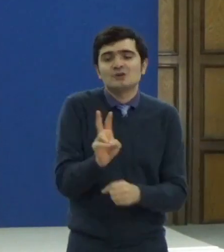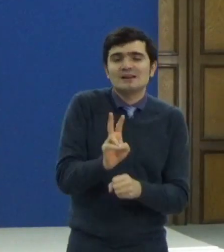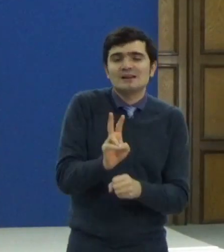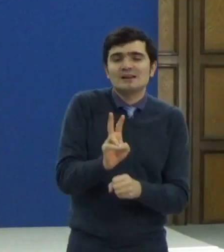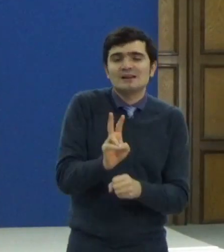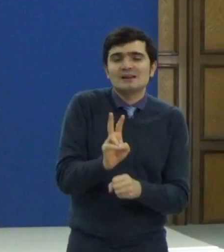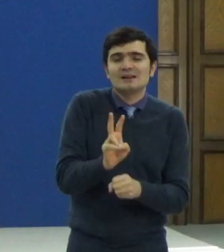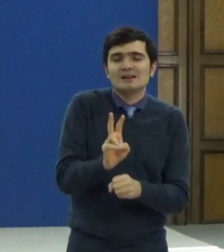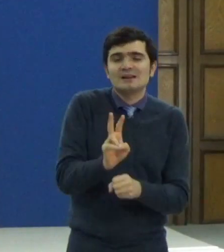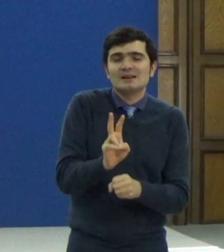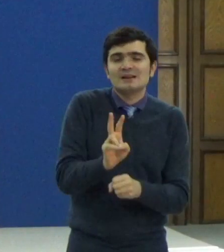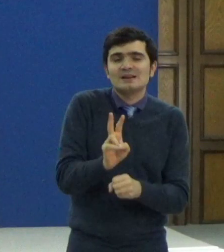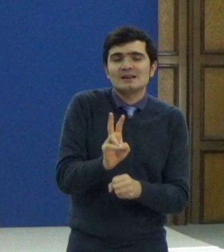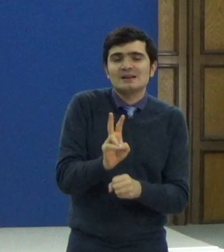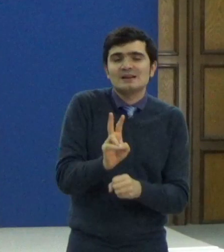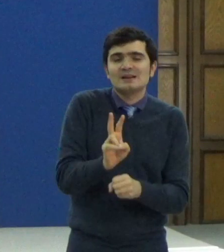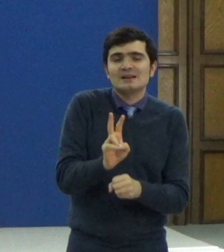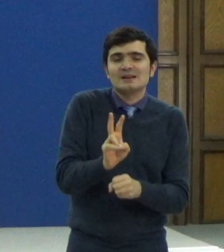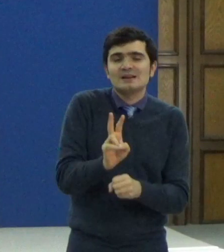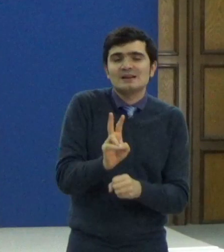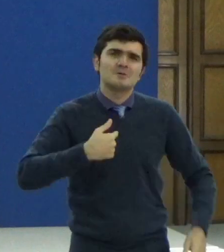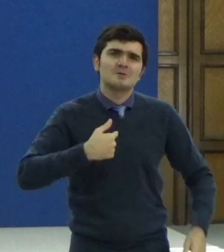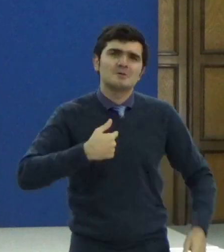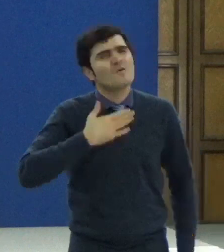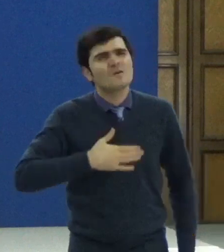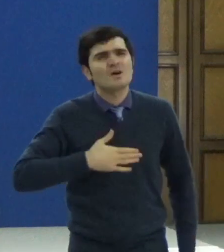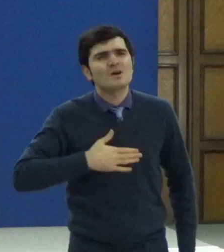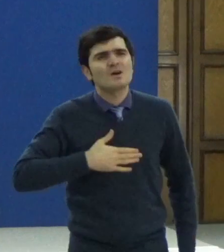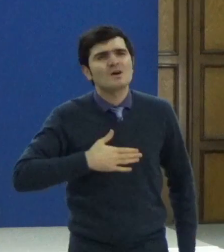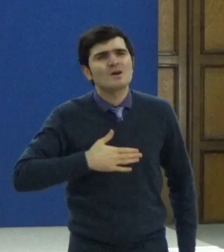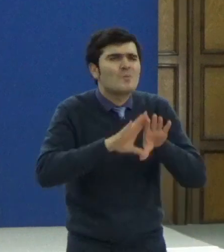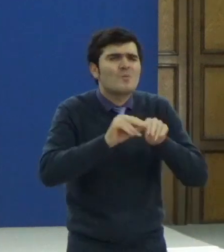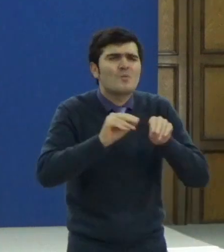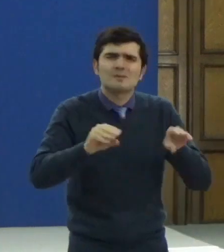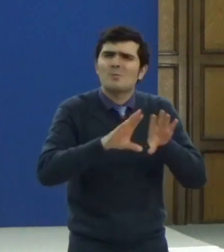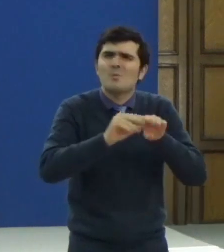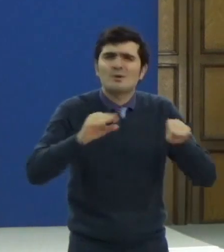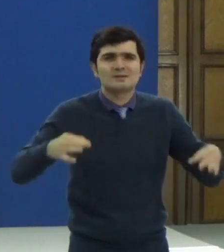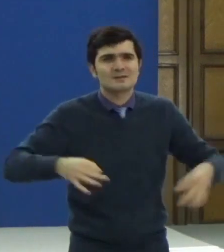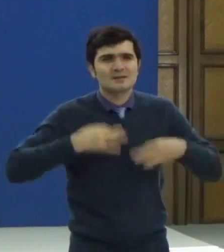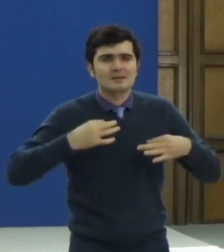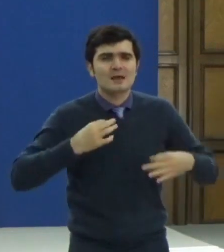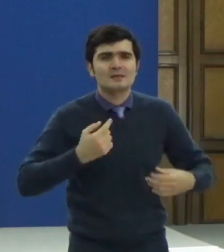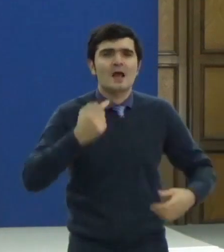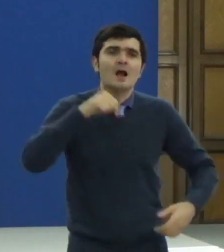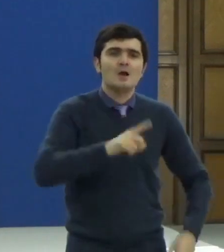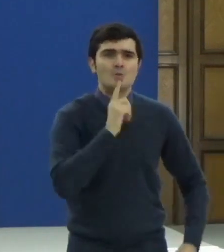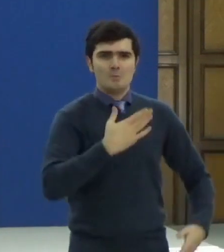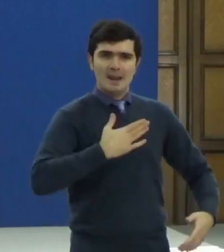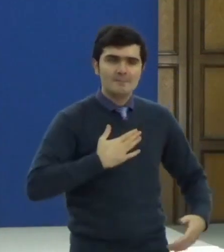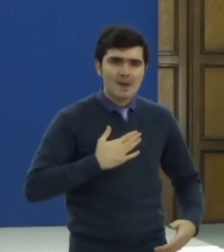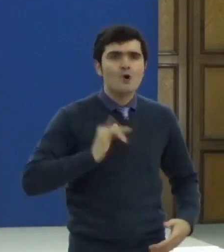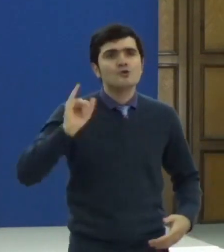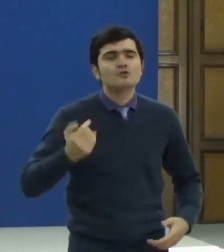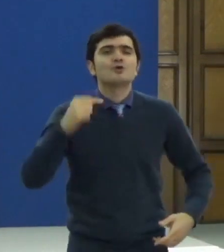dragi. Vă doresc multă, multă sănătate în numele meu și al